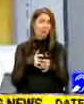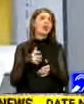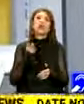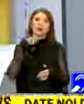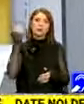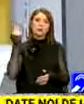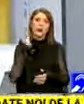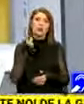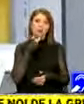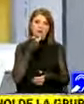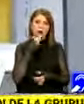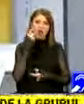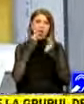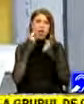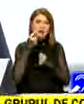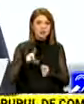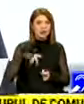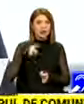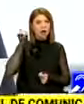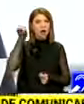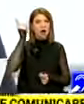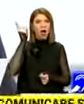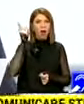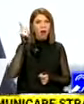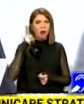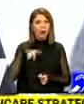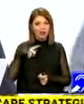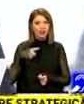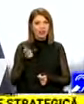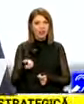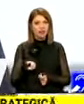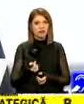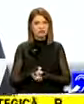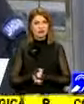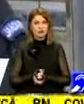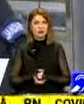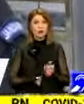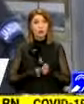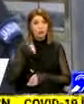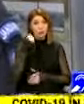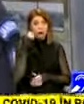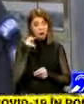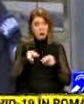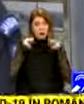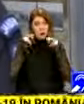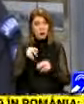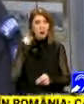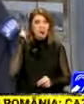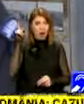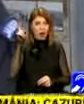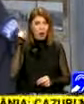trecut mulți ani, experiența trăită în Afganistan este încă vie. În primul rând, când am ajuns acolo,